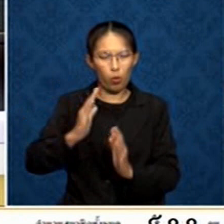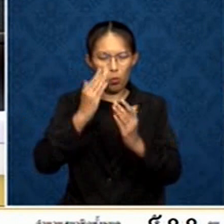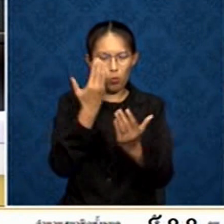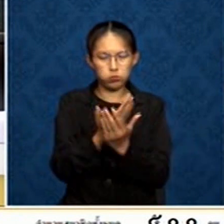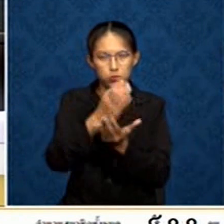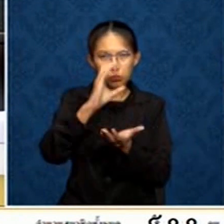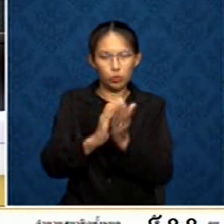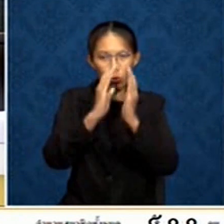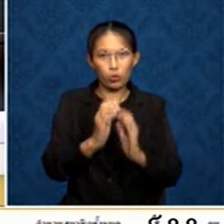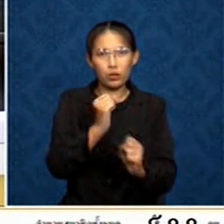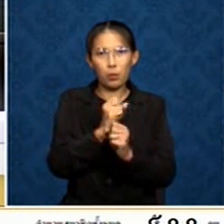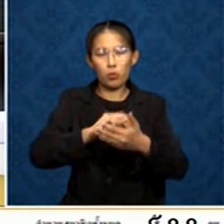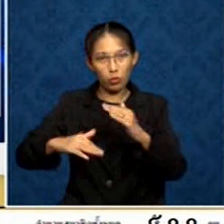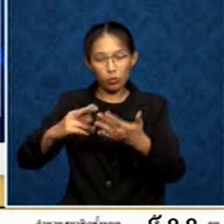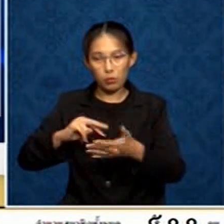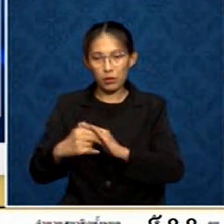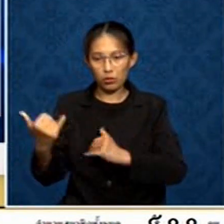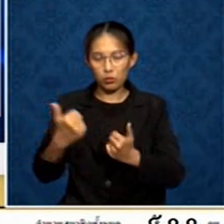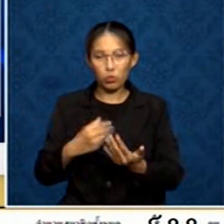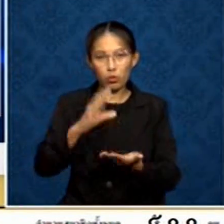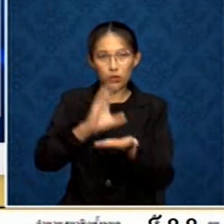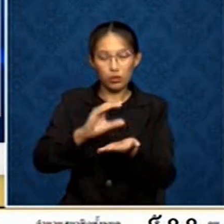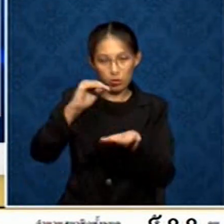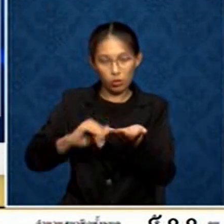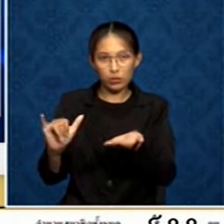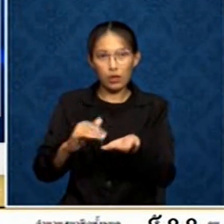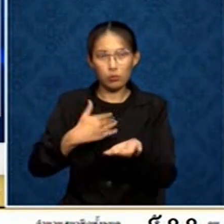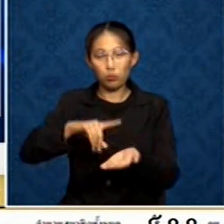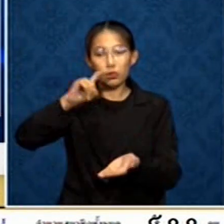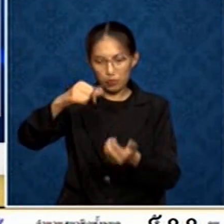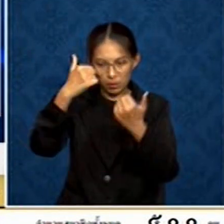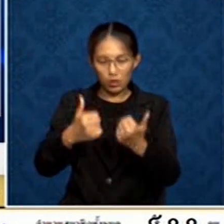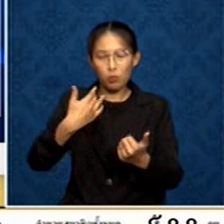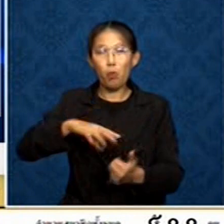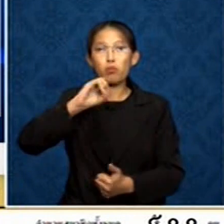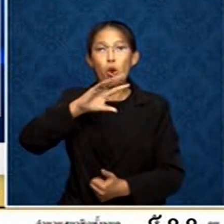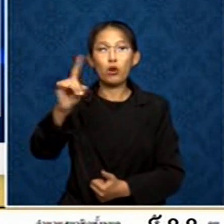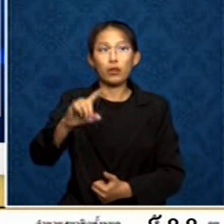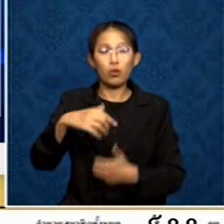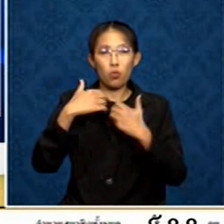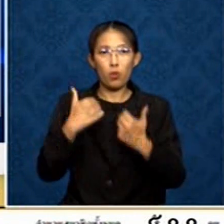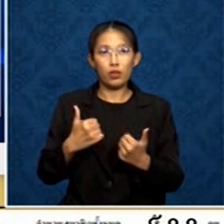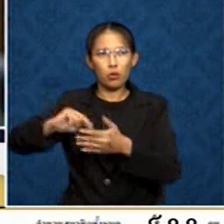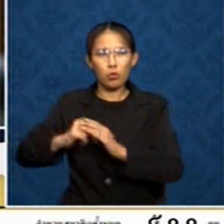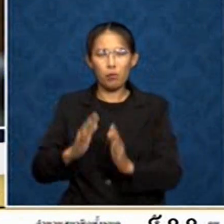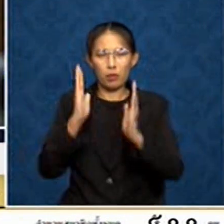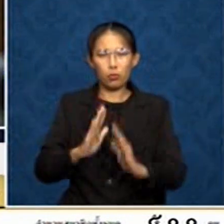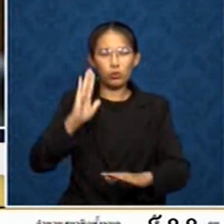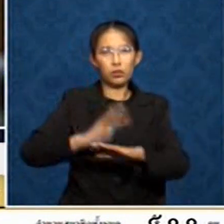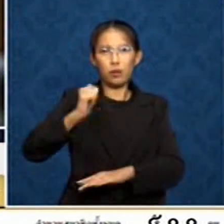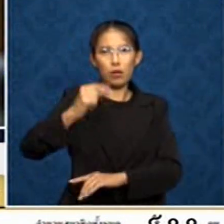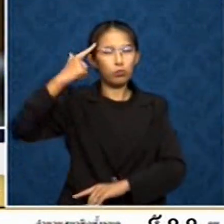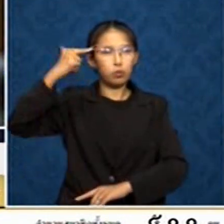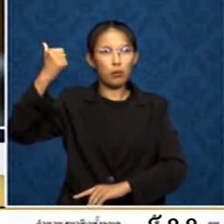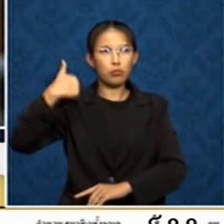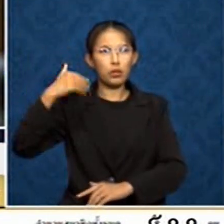กระงกลาโหมมีแผนปรับลดอัตรากำลังพลครับเบื้องต้นปิดอัตรากำลังเมื่อมีตำแหน่งนายพลผู้ทรงคุณวุฒ